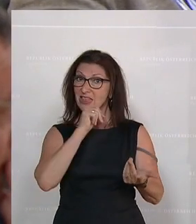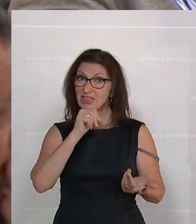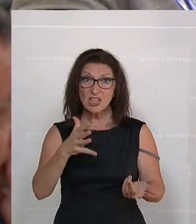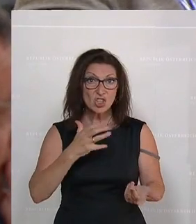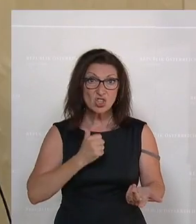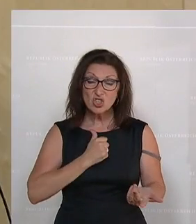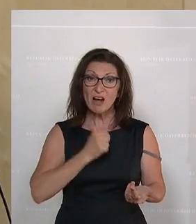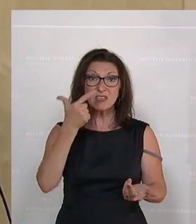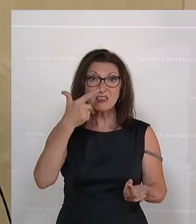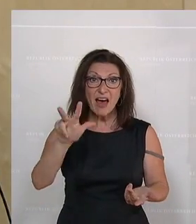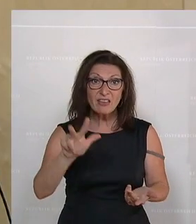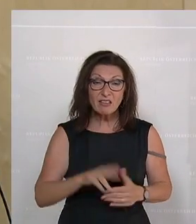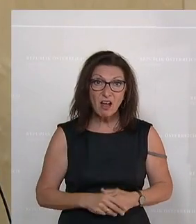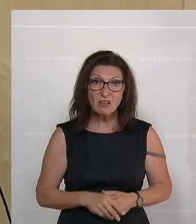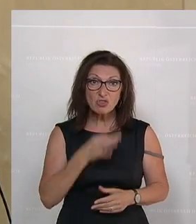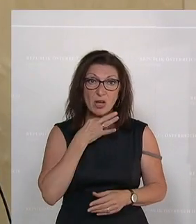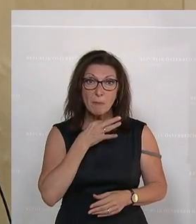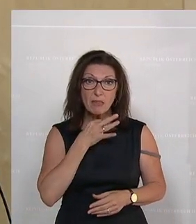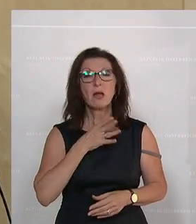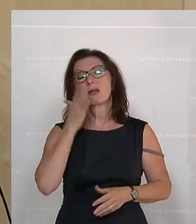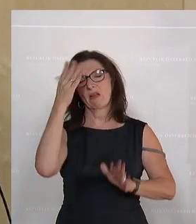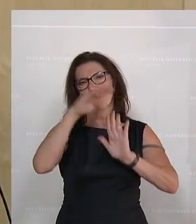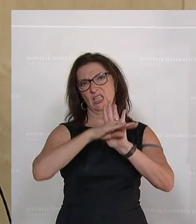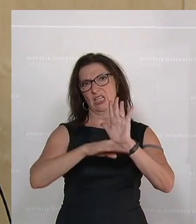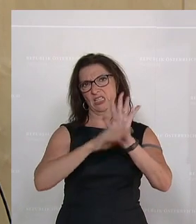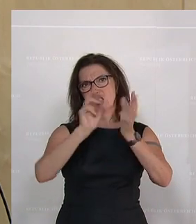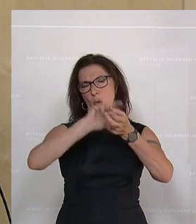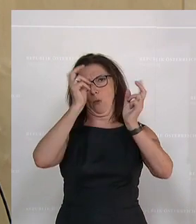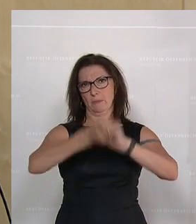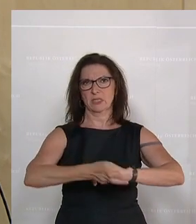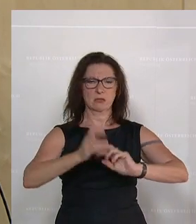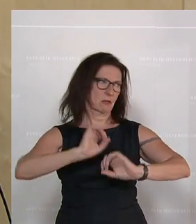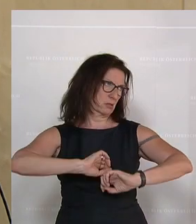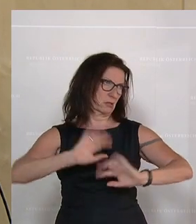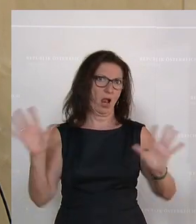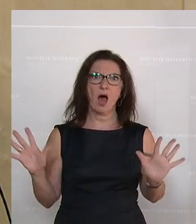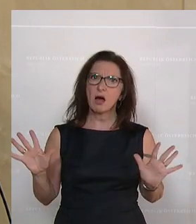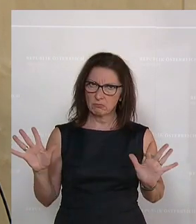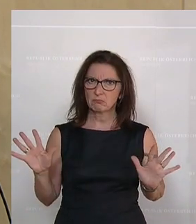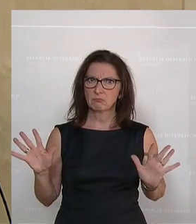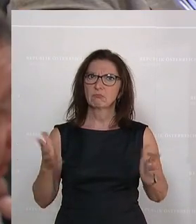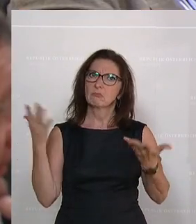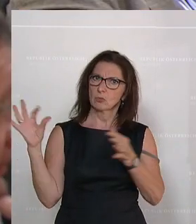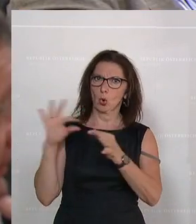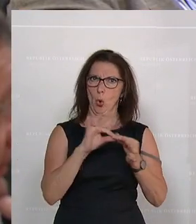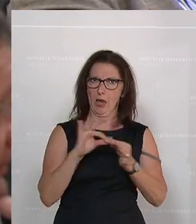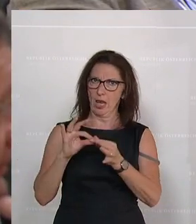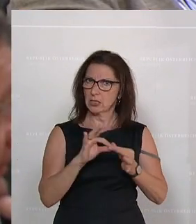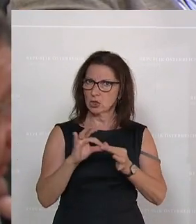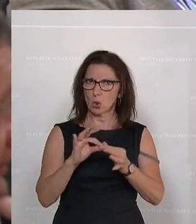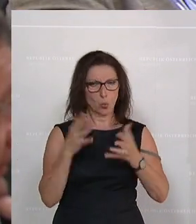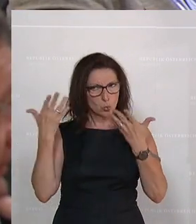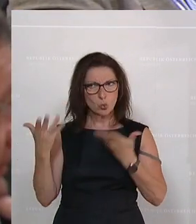geht werden sie werden wir es einfach gesetzlich umsetzen das ist eine klare ansage das haben wir in der koalition auch entsprechend so